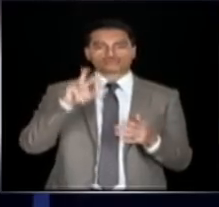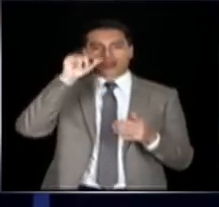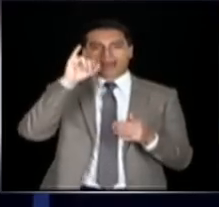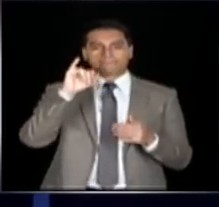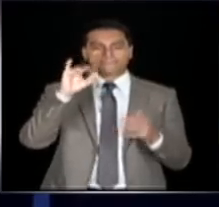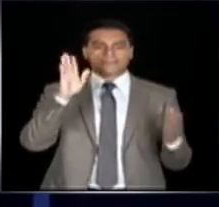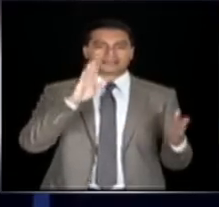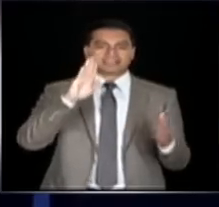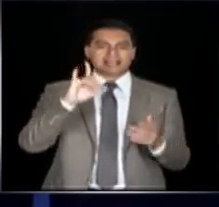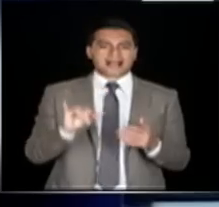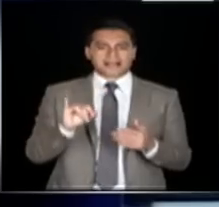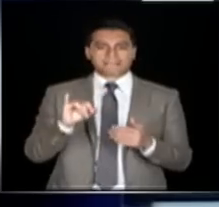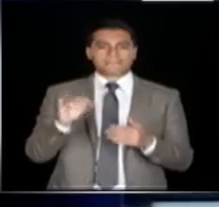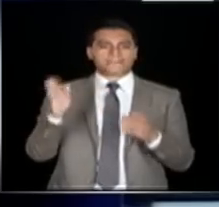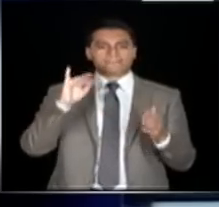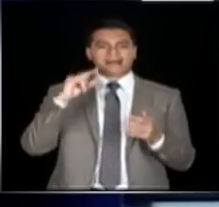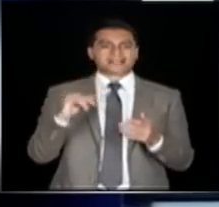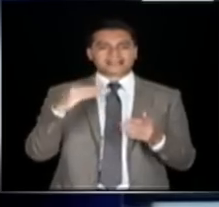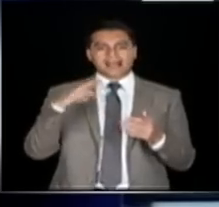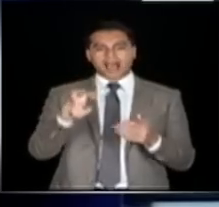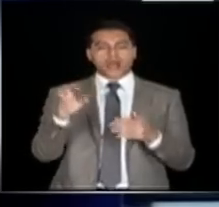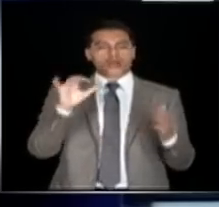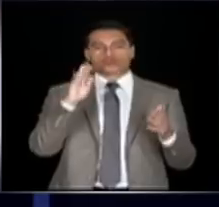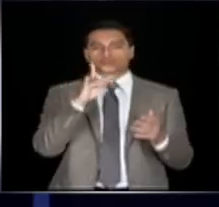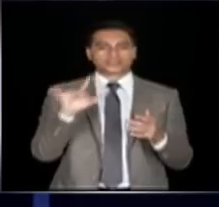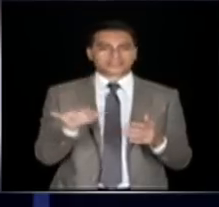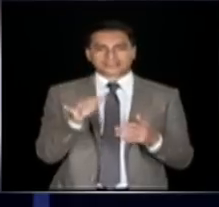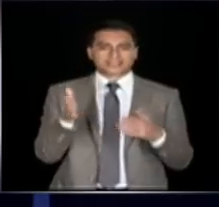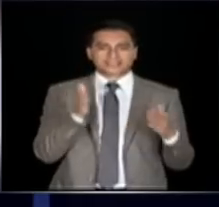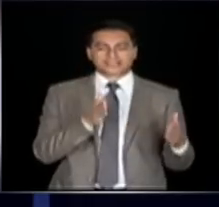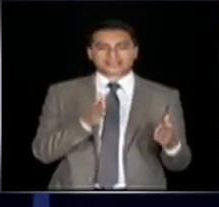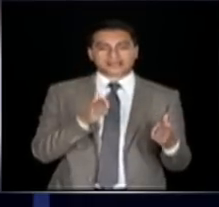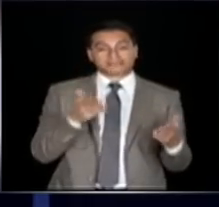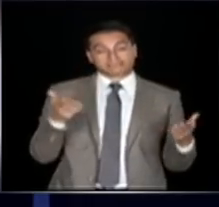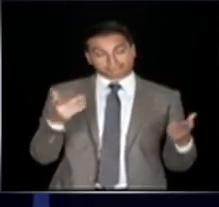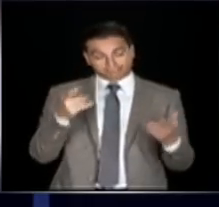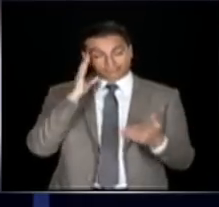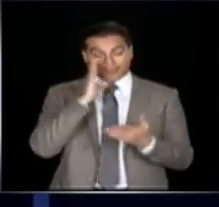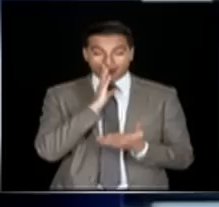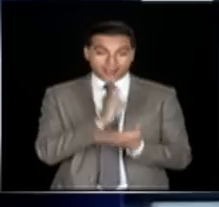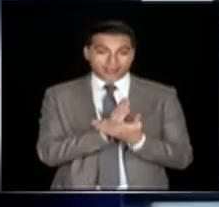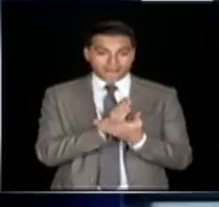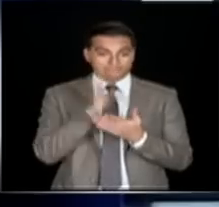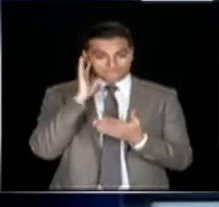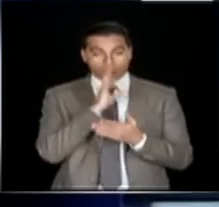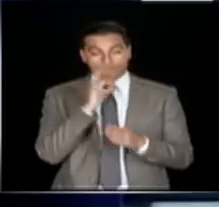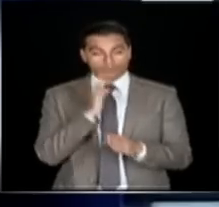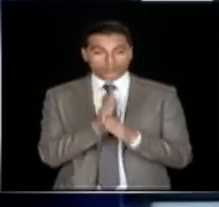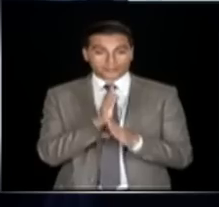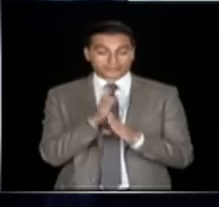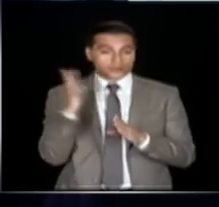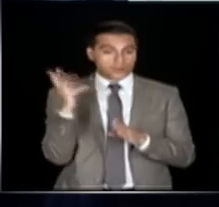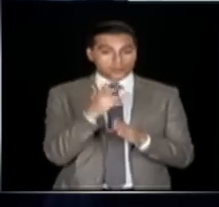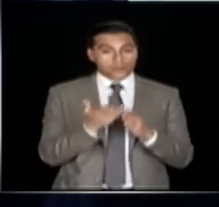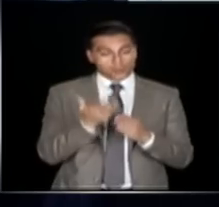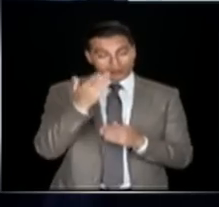يسري، وليلى فوزي، وأحمد خليل. الحقيقة كوكبة من النجوم، برافو عليك يا آلاء. 90